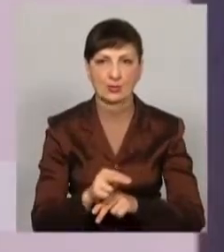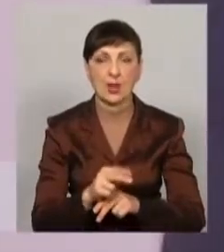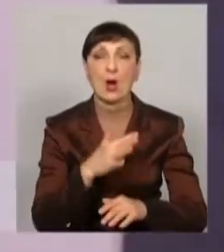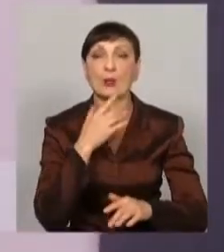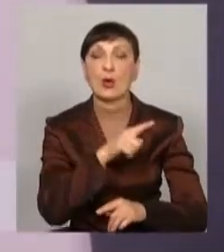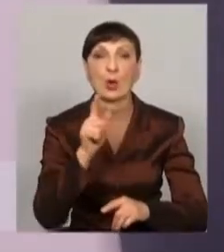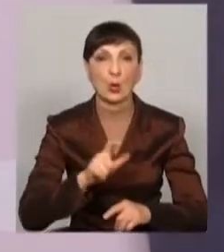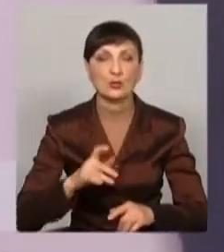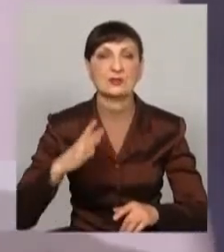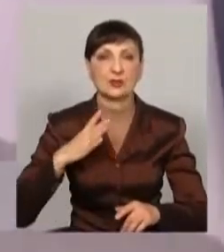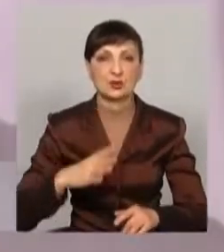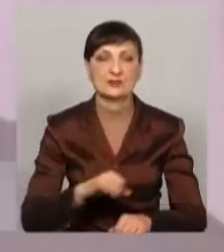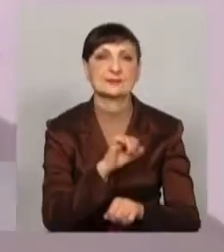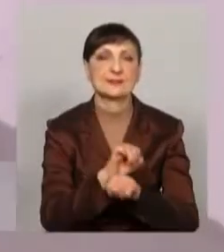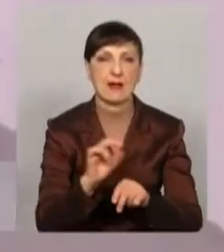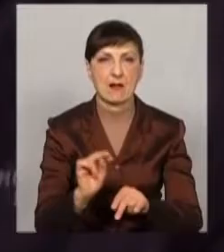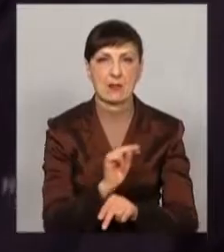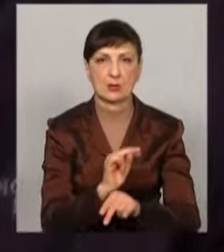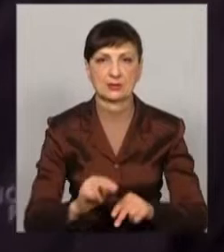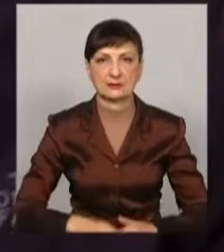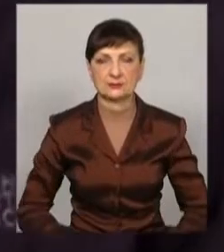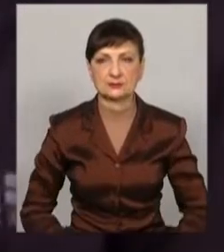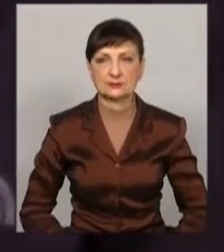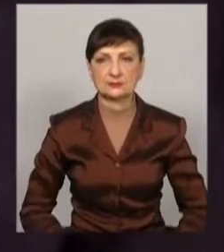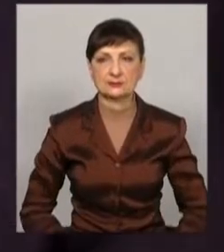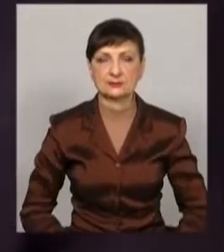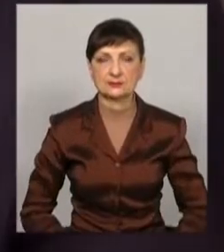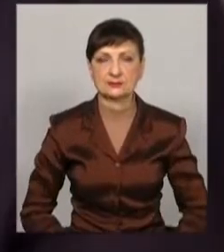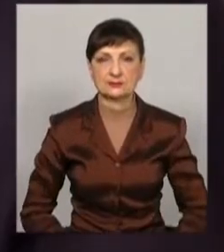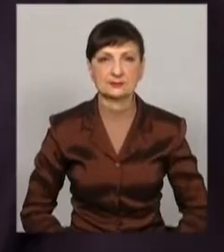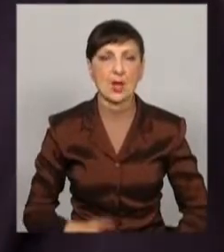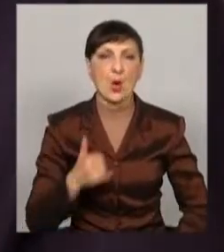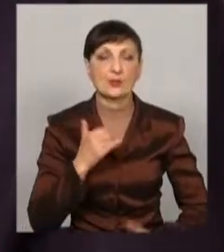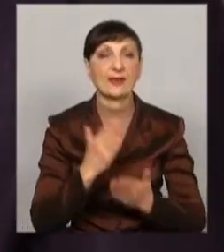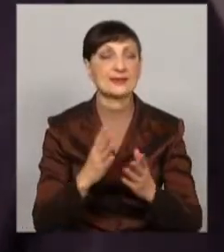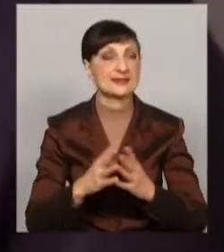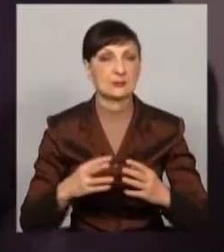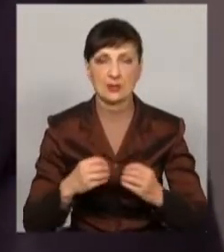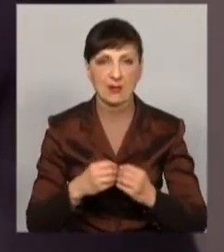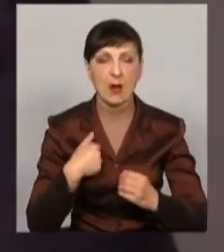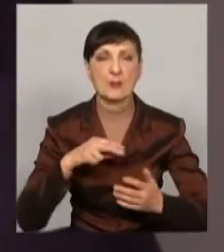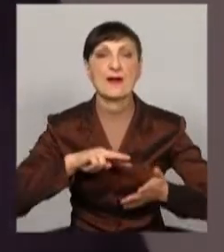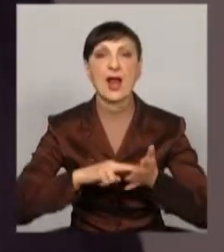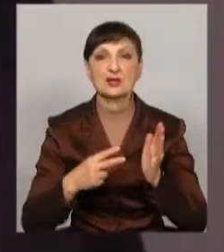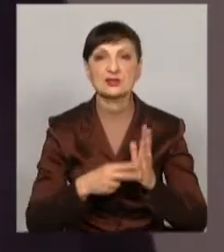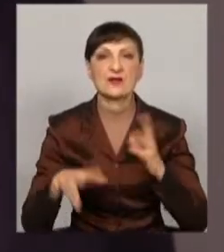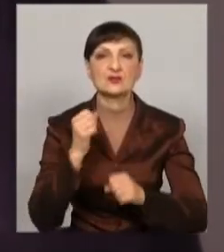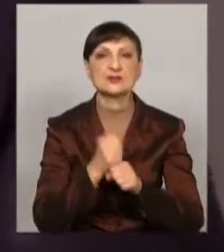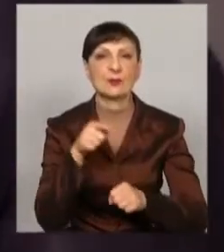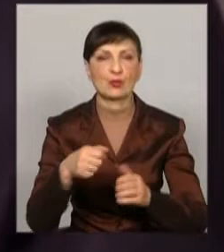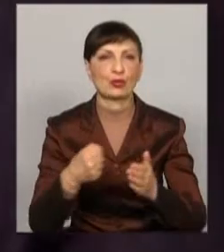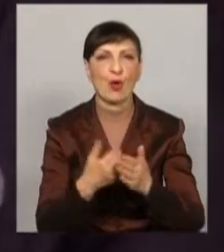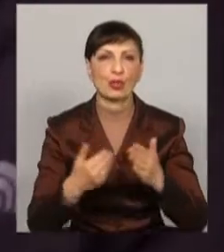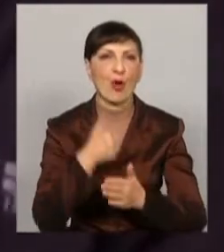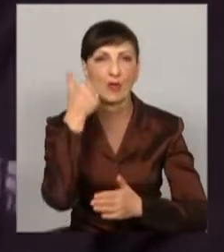некоторым жильцам пришлось приостановить ремонт. Семья у нас бар? У меня есть семья, и мы рассчитывали, что все сделаем здесь до Нового